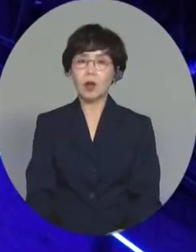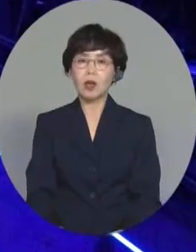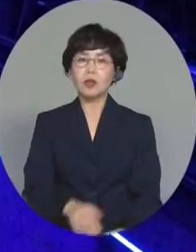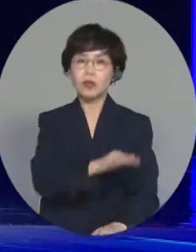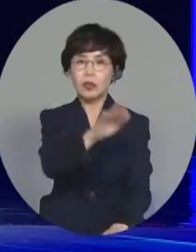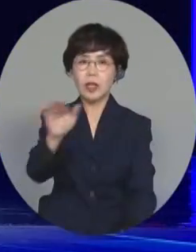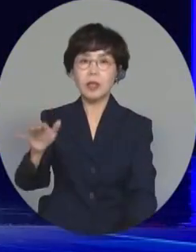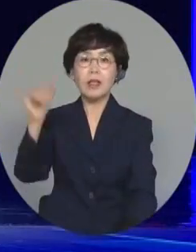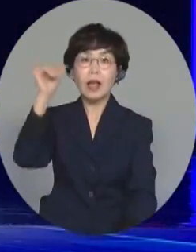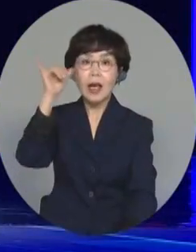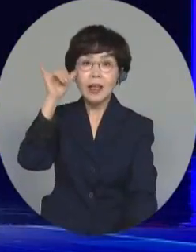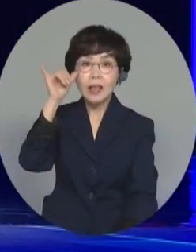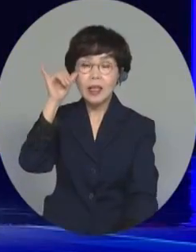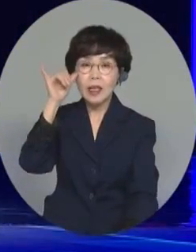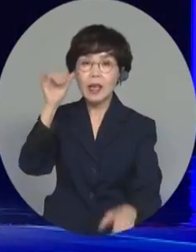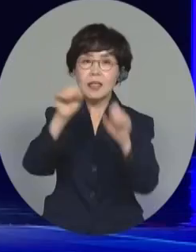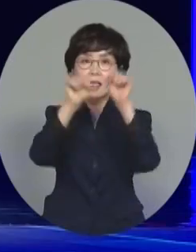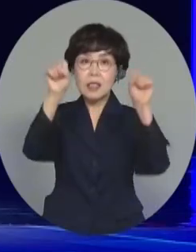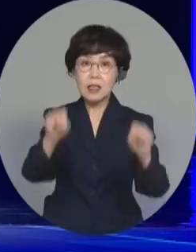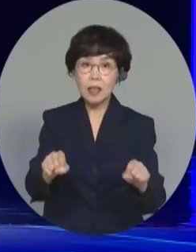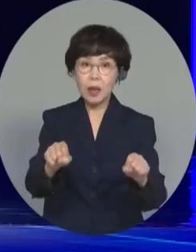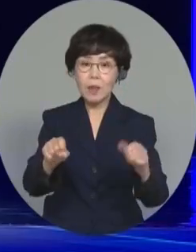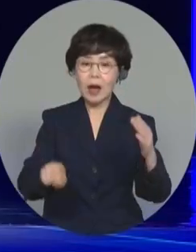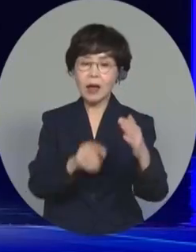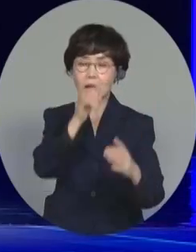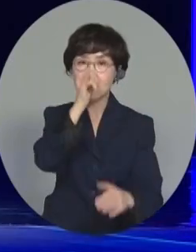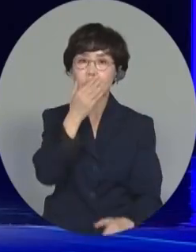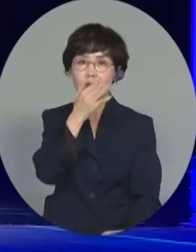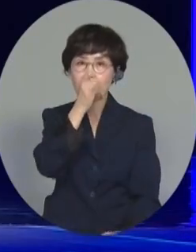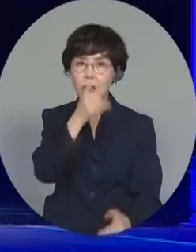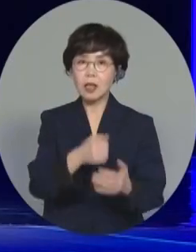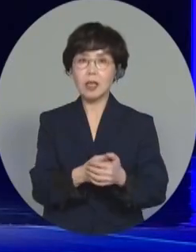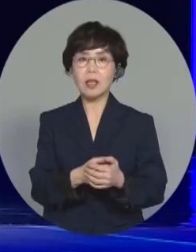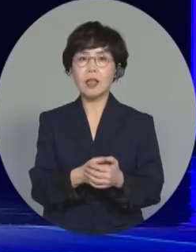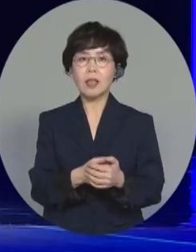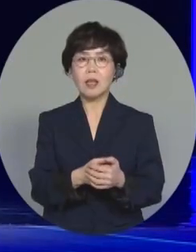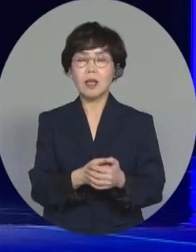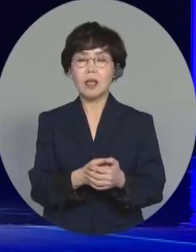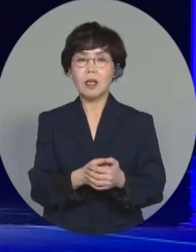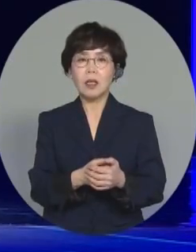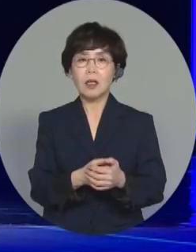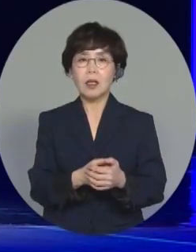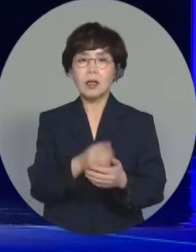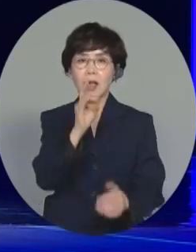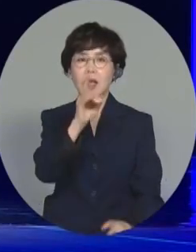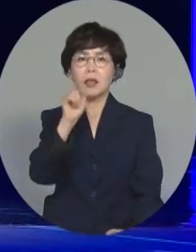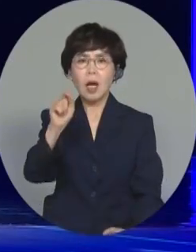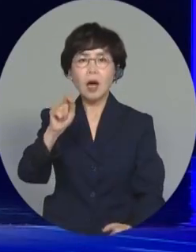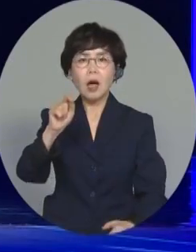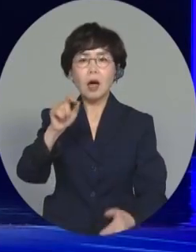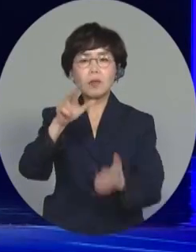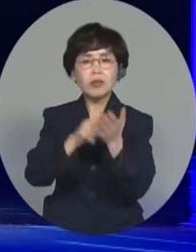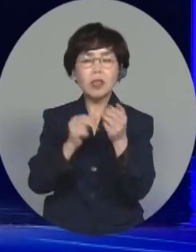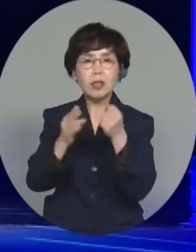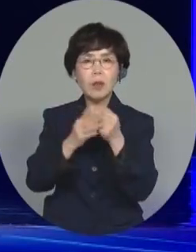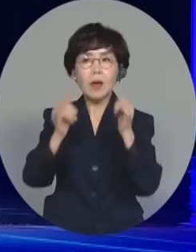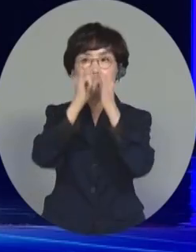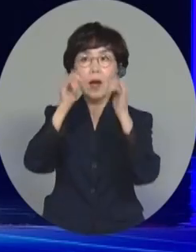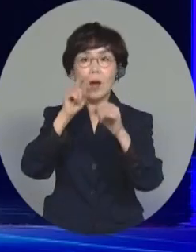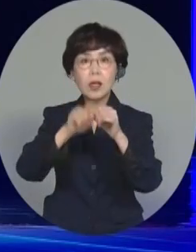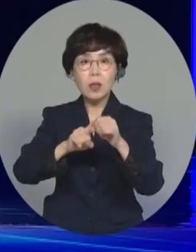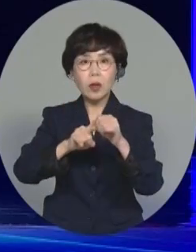우리는 AI 시스템에 존재할 수 있는 이런 모델에 존재할 수 있는 데이터 불균형으로 인한 사회적 편향에